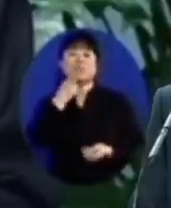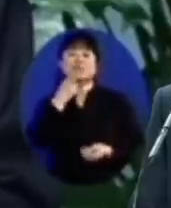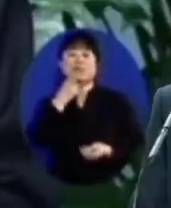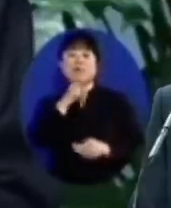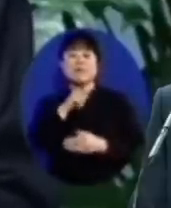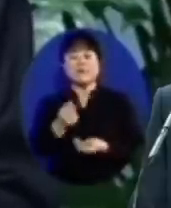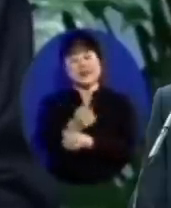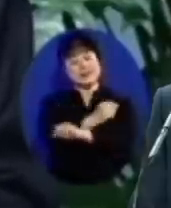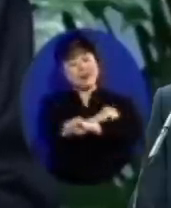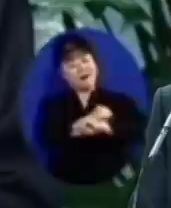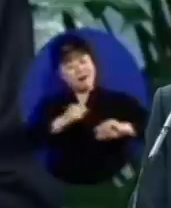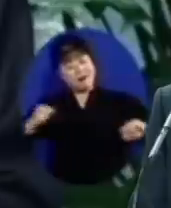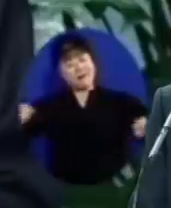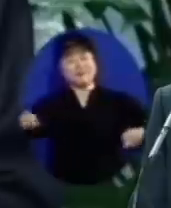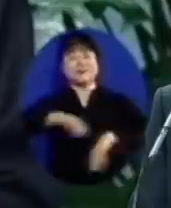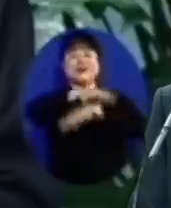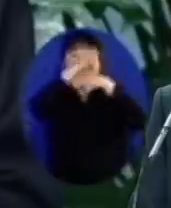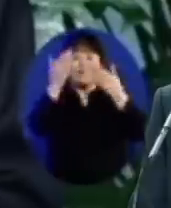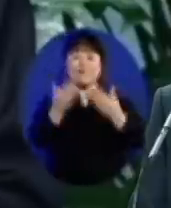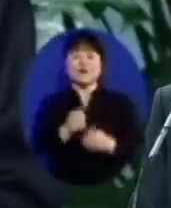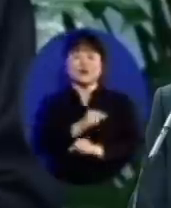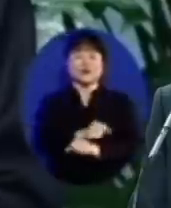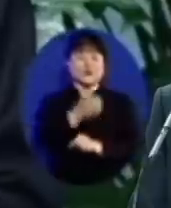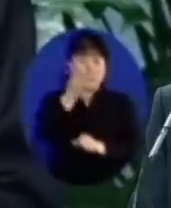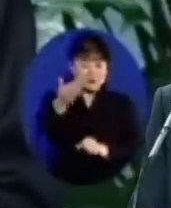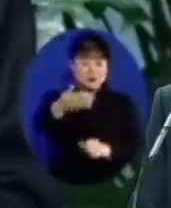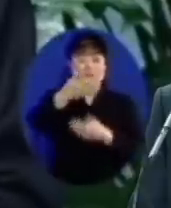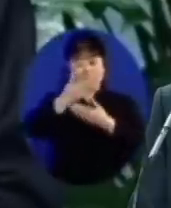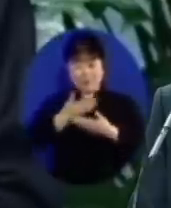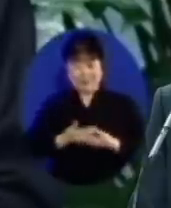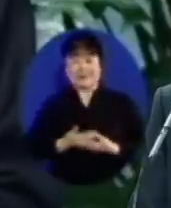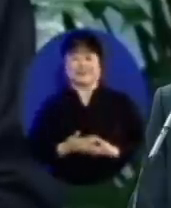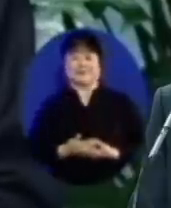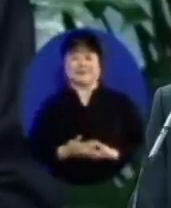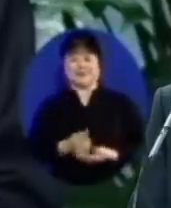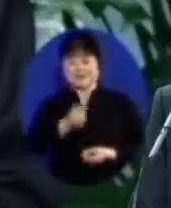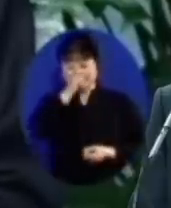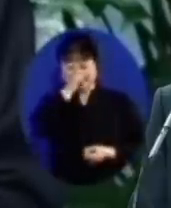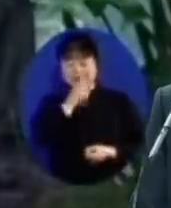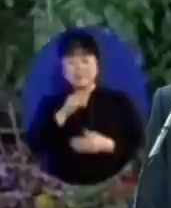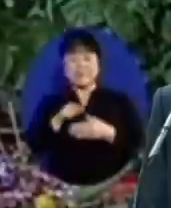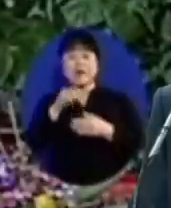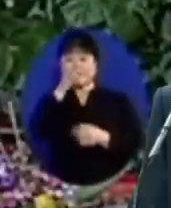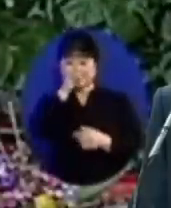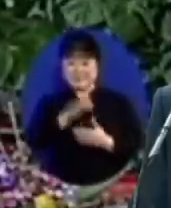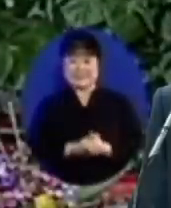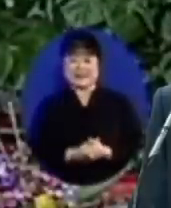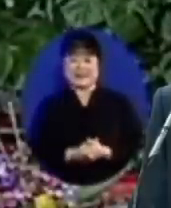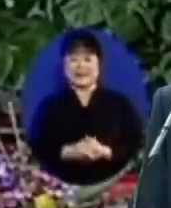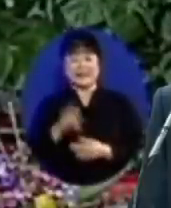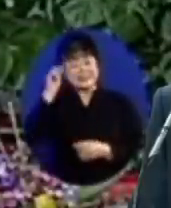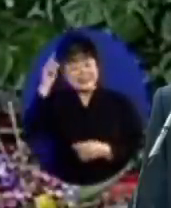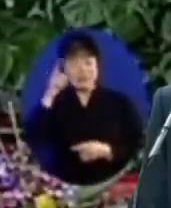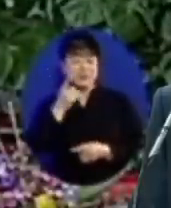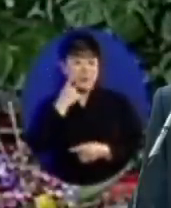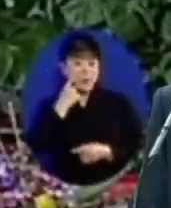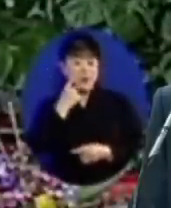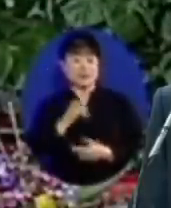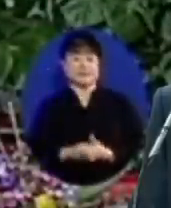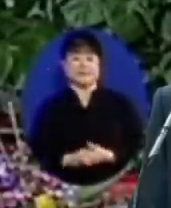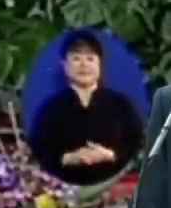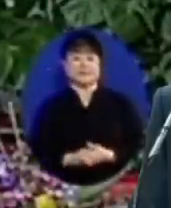마음이 넓은 사람은 모든 것을 관용하고 받아들이는 선한 마음을 가지고 있는 것입니다. 잠언서 14장